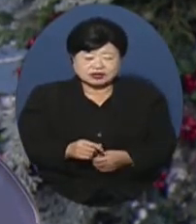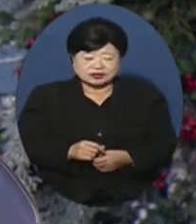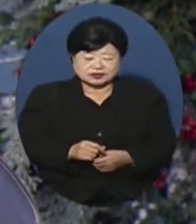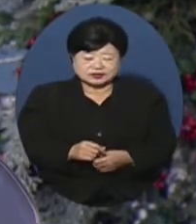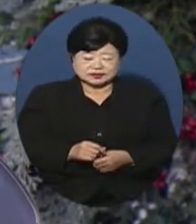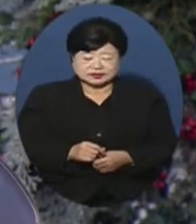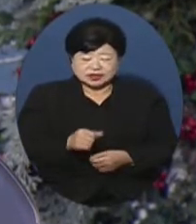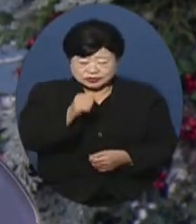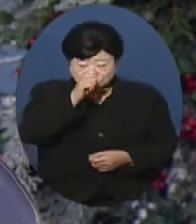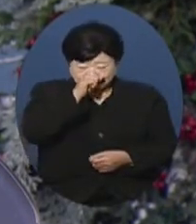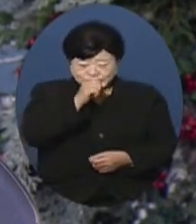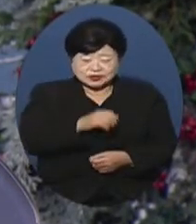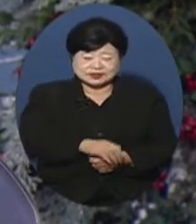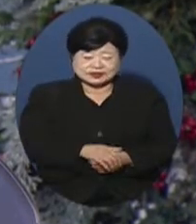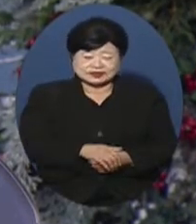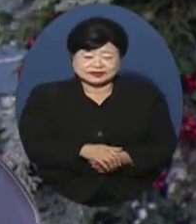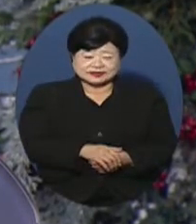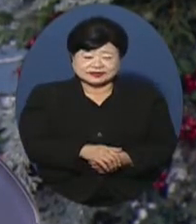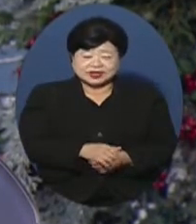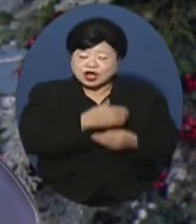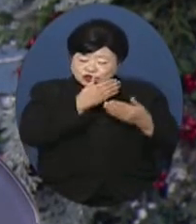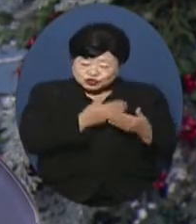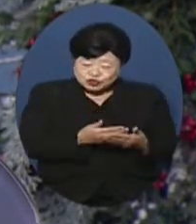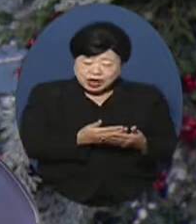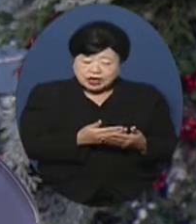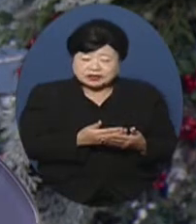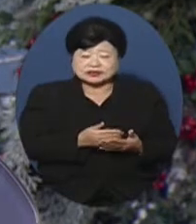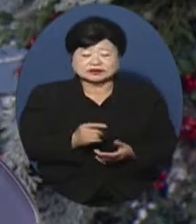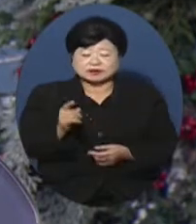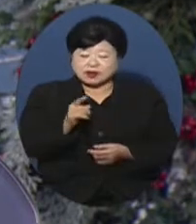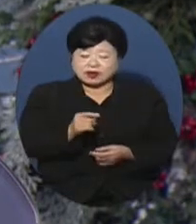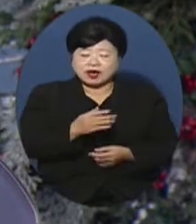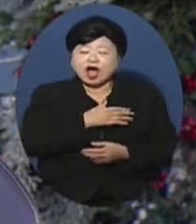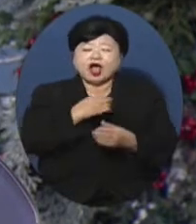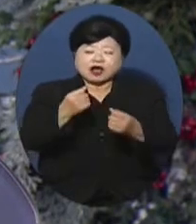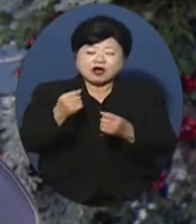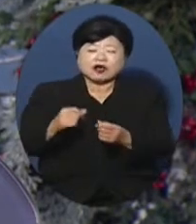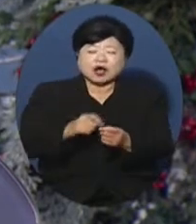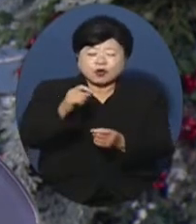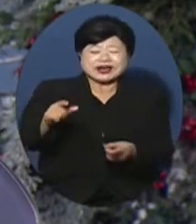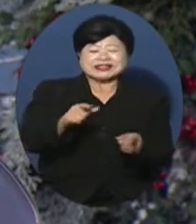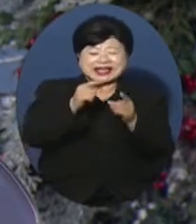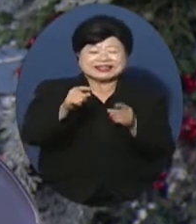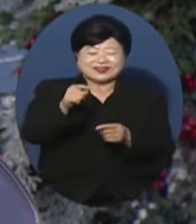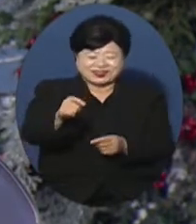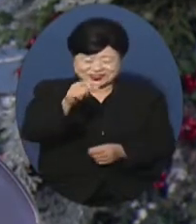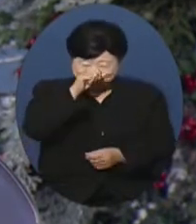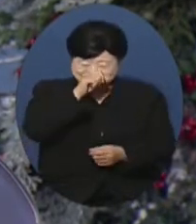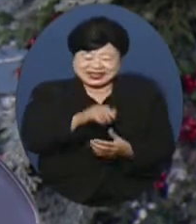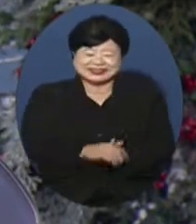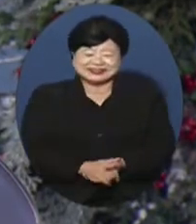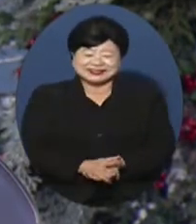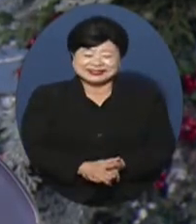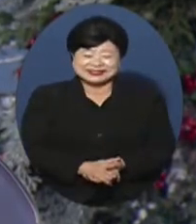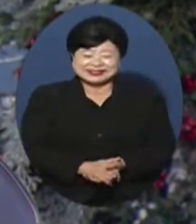요란 나의 중요한 그것은 굉장하게 원해서 하는 것입니다